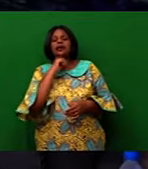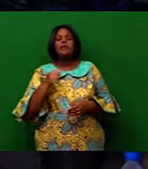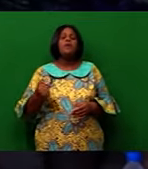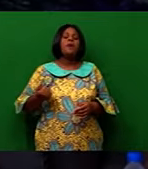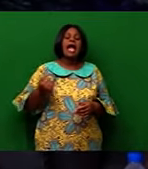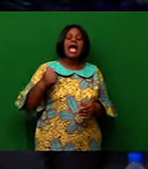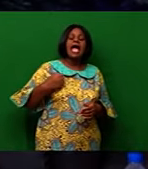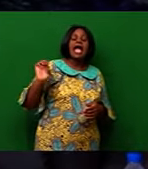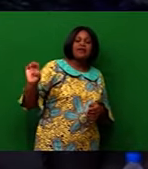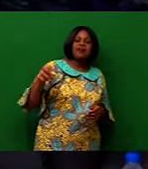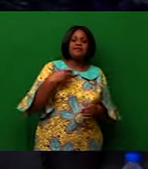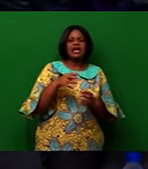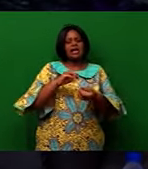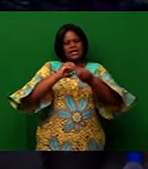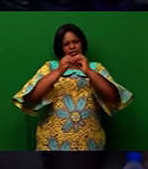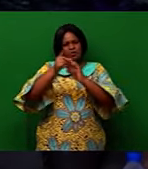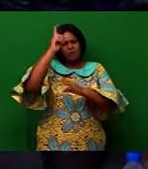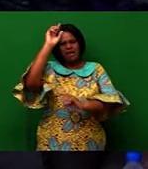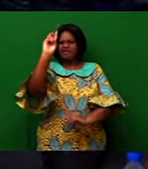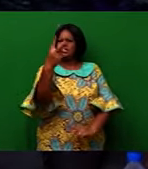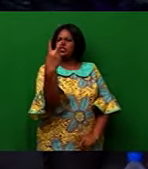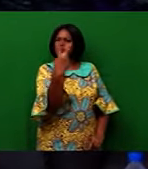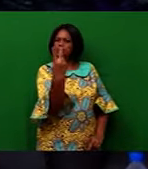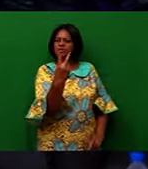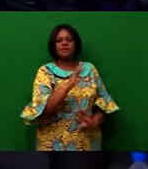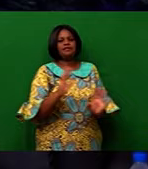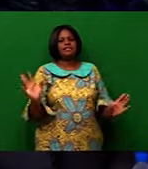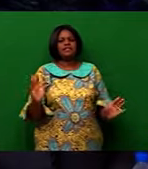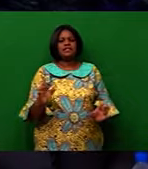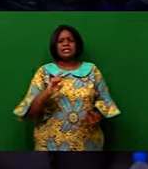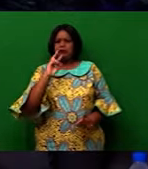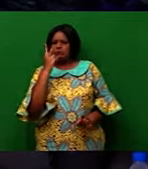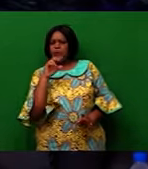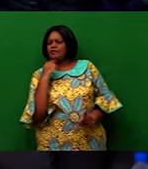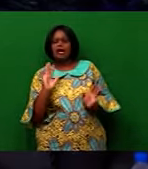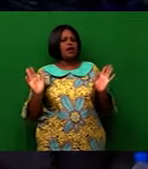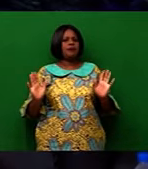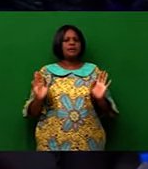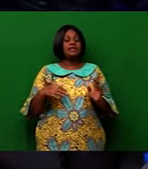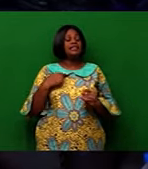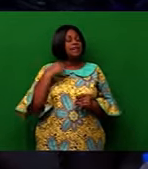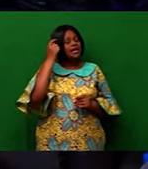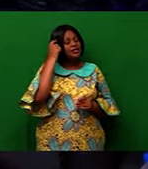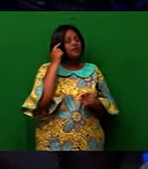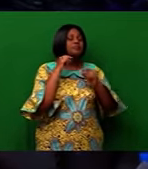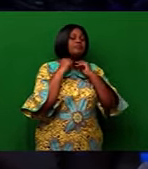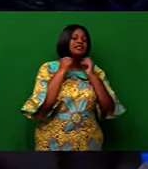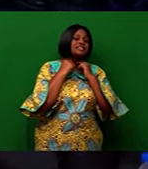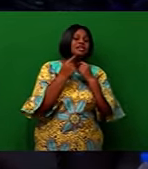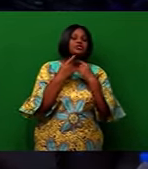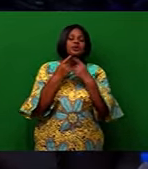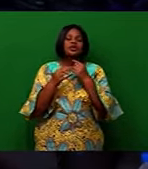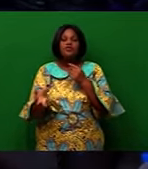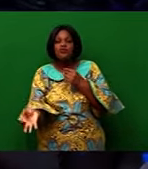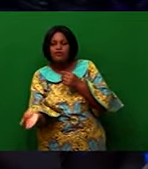Nyaya yedu chikuru ramajasi ndinofara kuti tine vezvitendero zvakasiyana siyana. Ini ndozviya kuti Pastor Chabuka vari kutaura